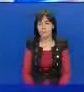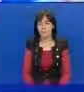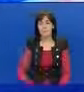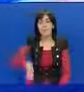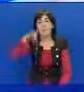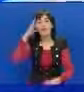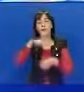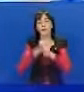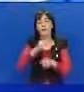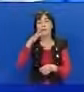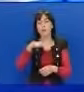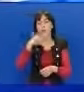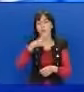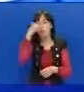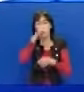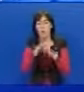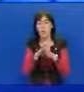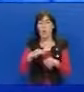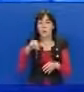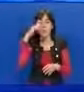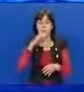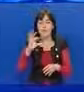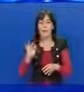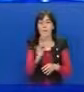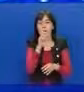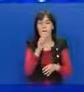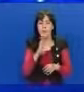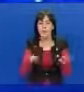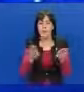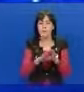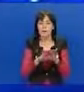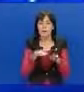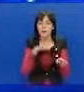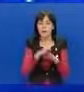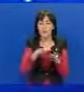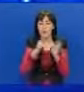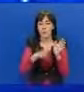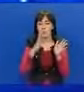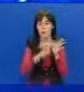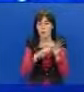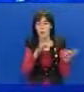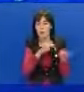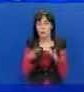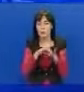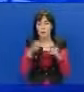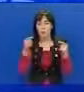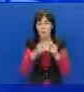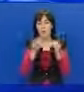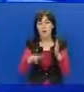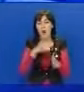Қазақ хандығының 550 жылдығын орай оңыз Қазақстан тарихи, мәдени, мұралармен мұрағаттар бойынша 79 шара өткізу көзделген. Бүгін